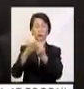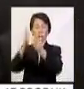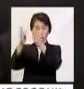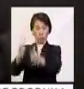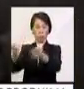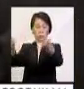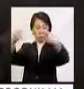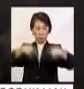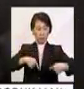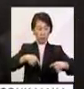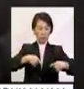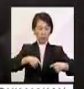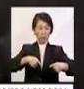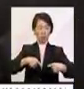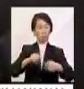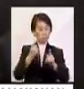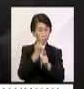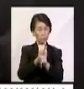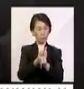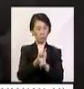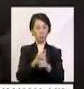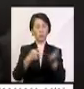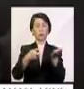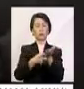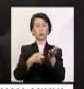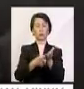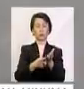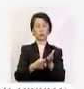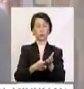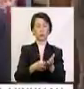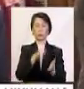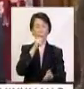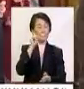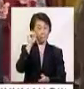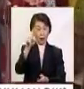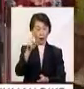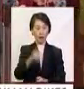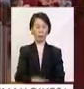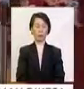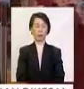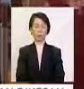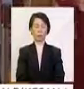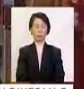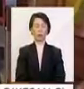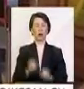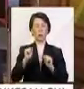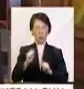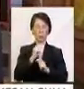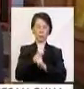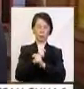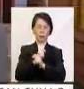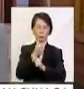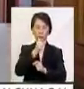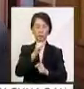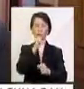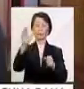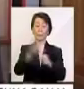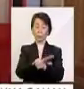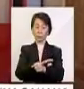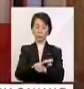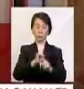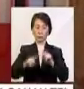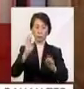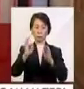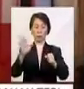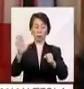datang, senang je dah. Tiket pun rasa saya tak begitu mahal. Boleh tahan? Pasal tak penuh sangat. Tapi